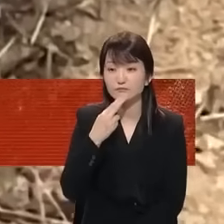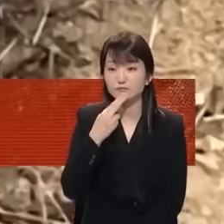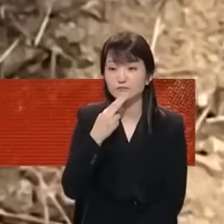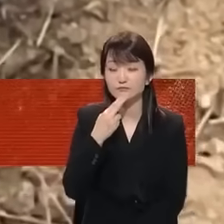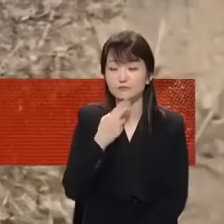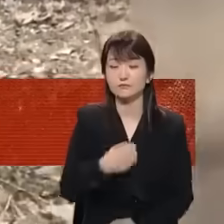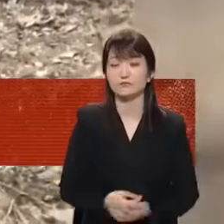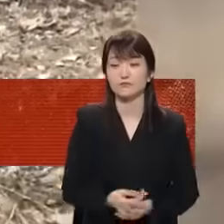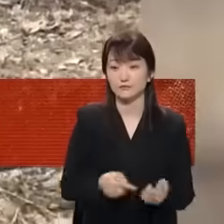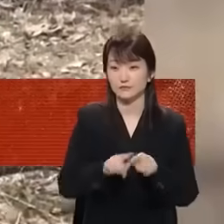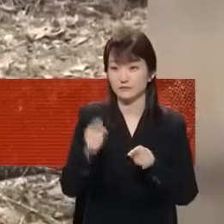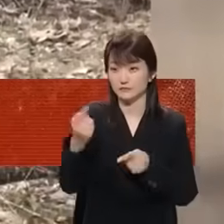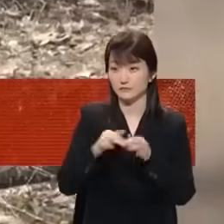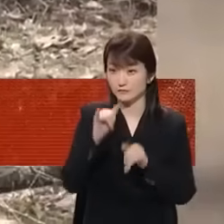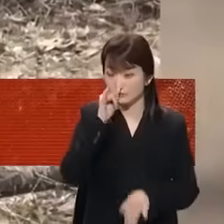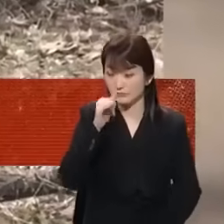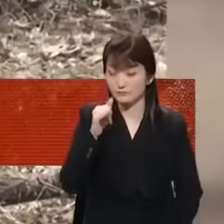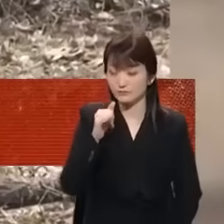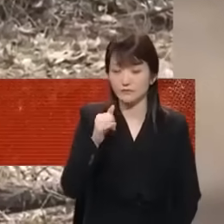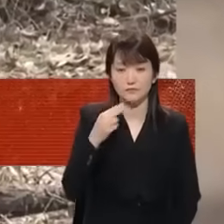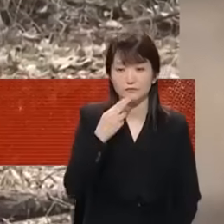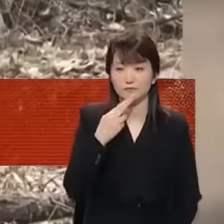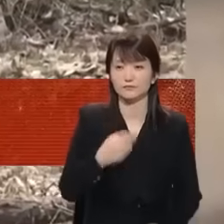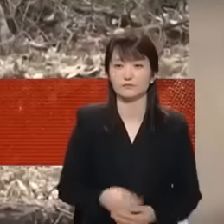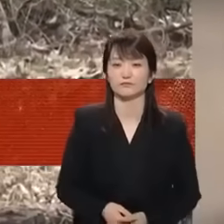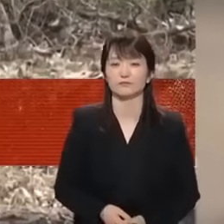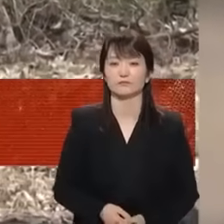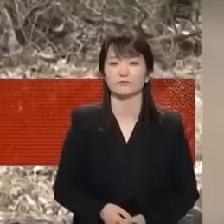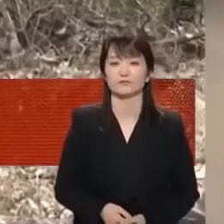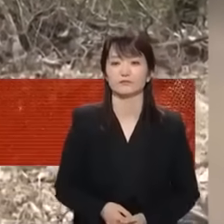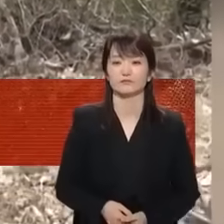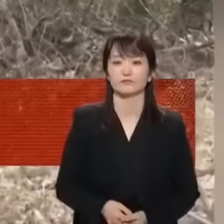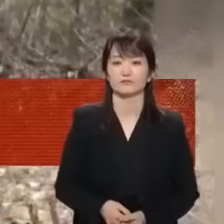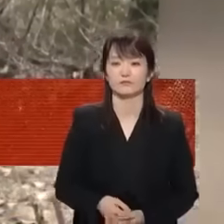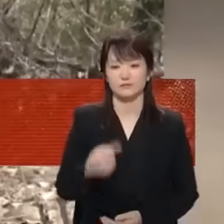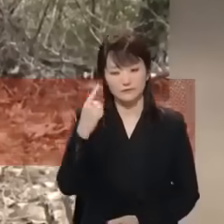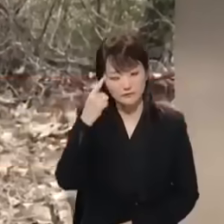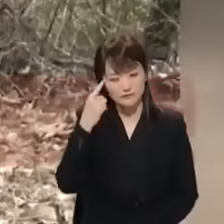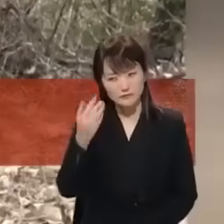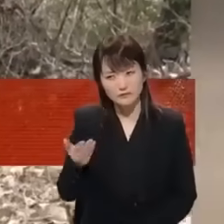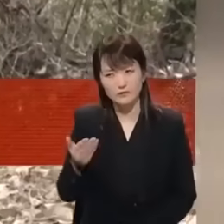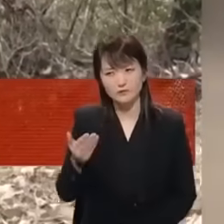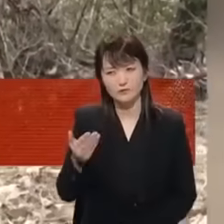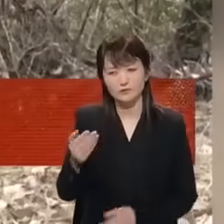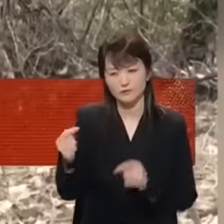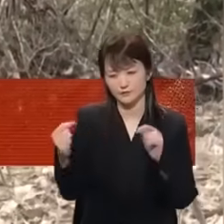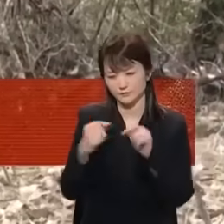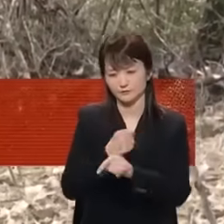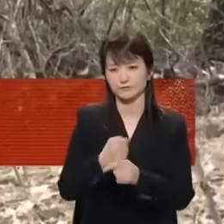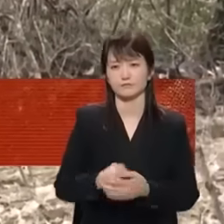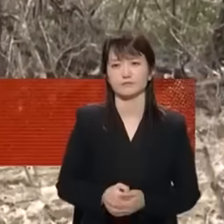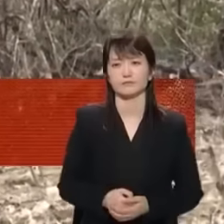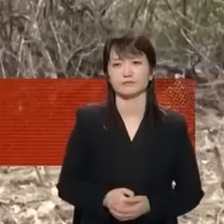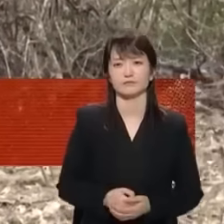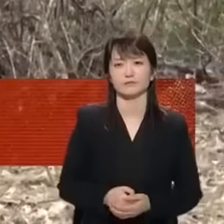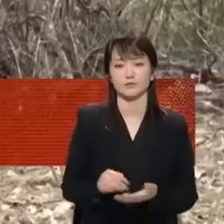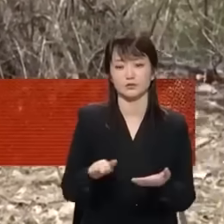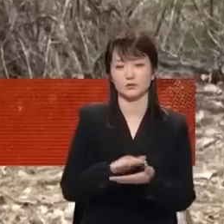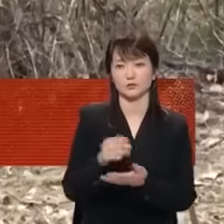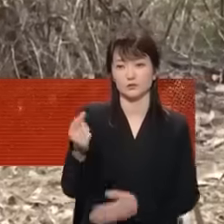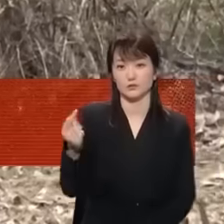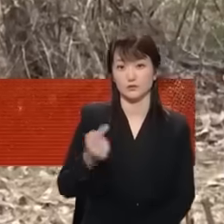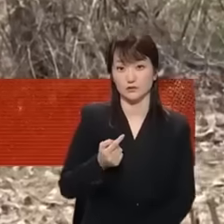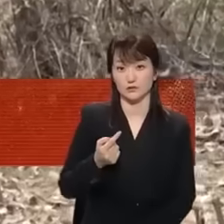없어요 어 어디서 했냐고 다른 사람에서 싼거다 이런 식으로 답변을 했던 걸로 보입니다 그리고 나들이 왔다고 얘기를 하는데 저기